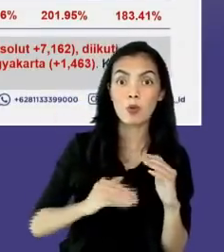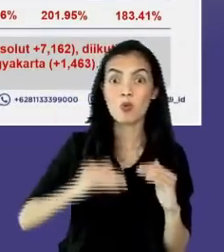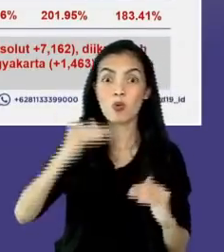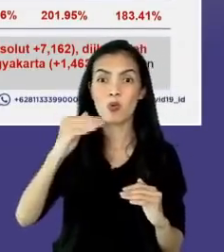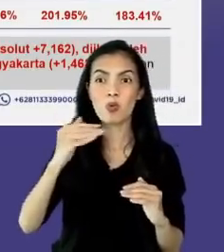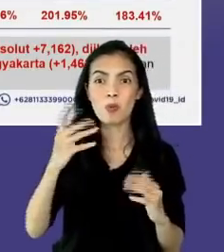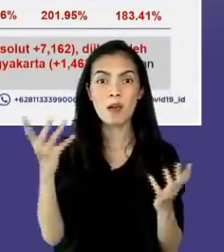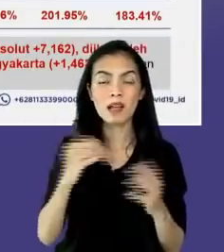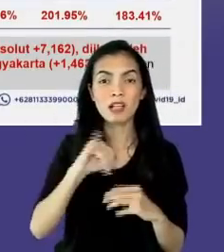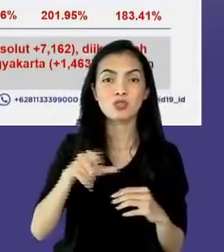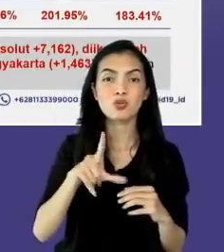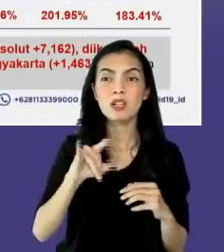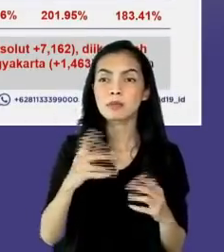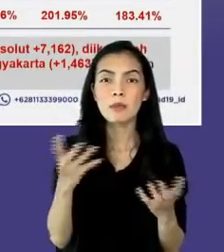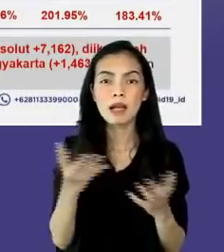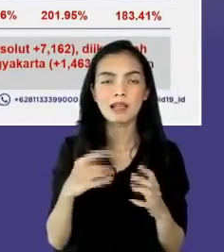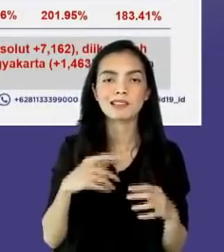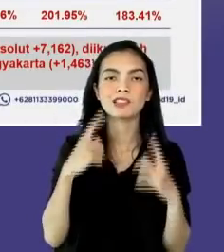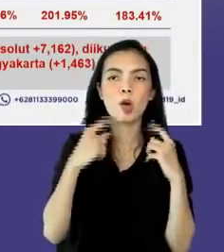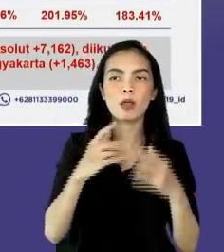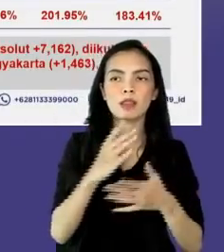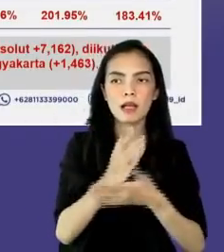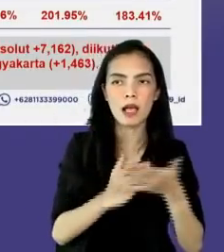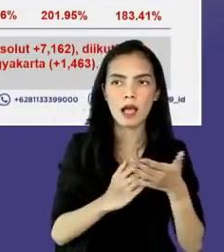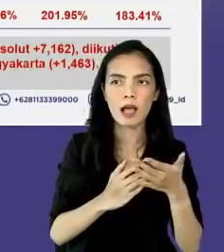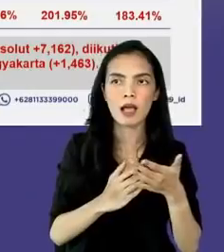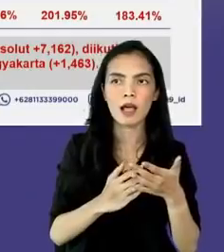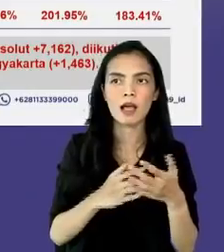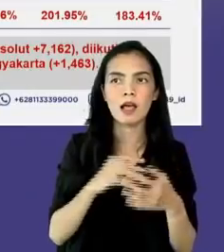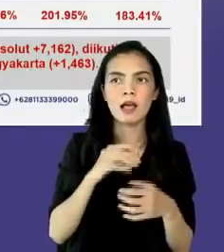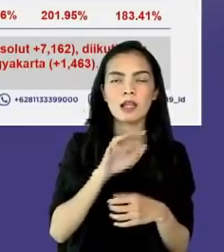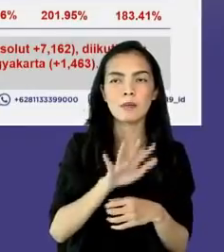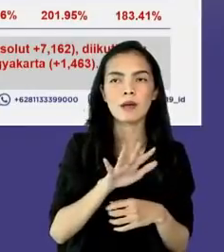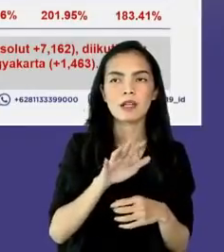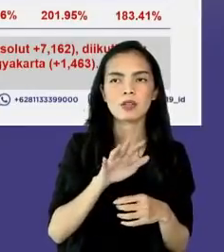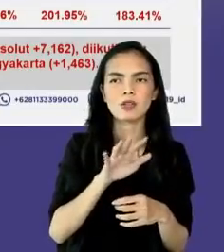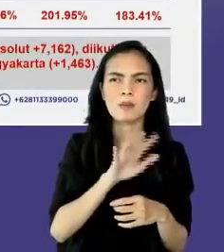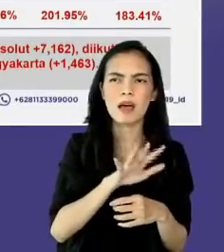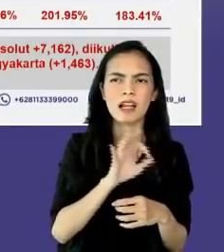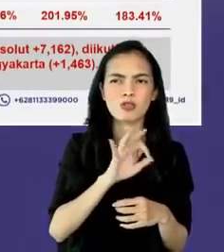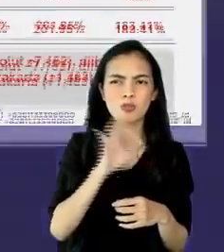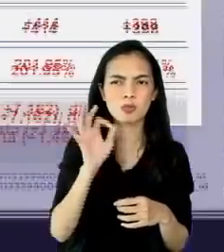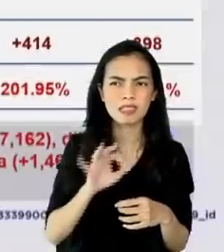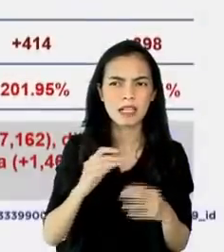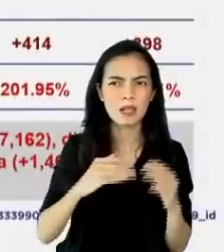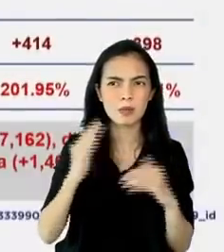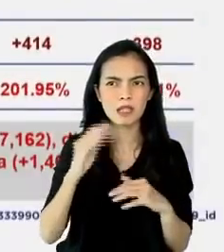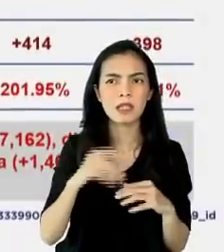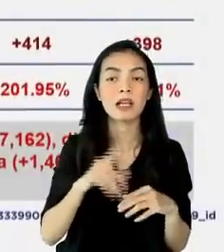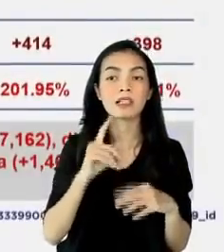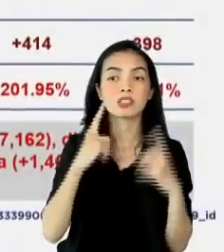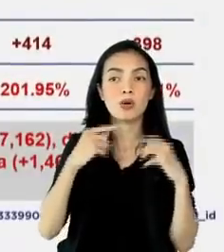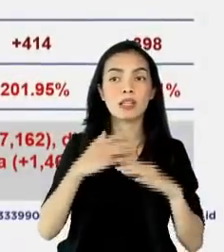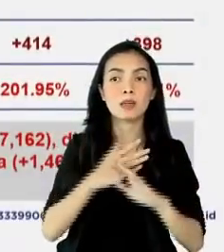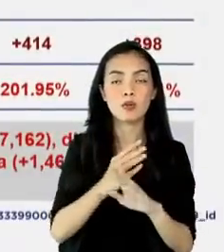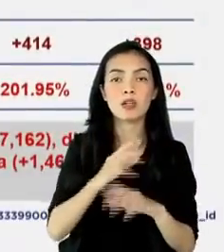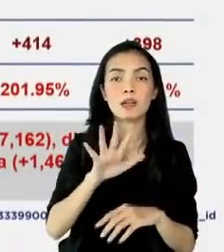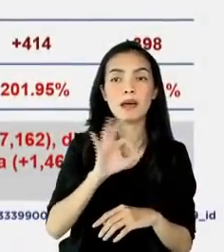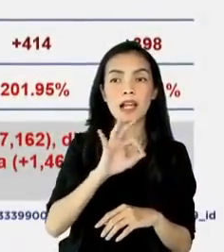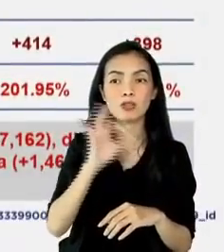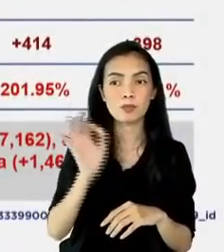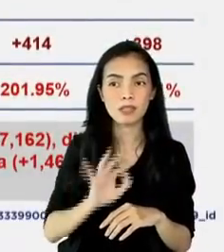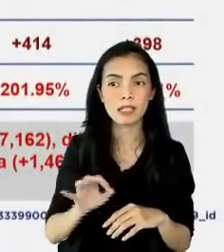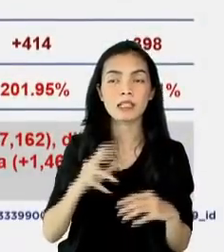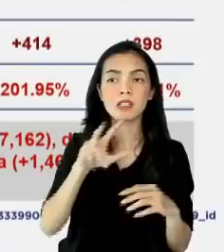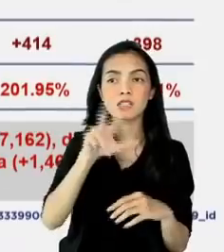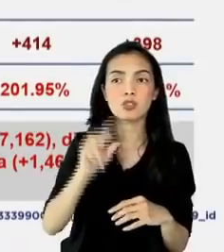sampai 521%. Jawa Timur naiknya 512%. Kemudian Jawa Barat naiknya